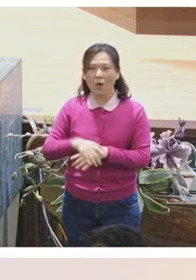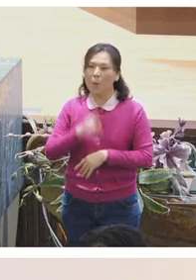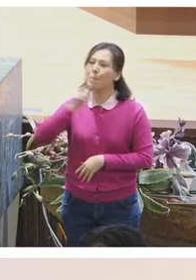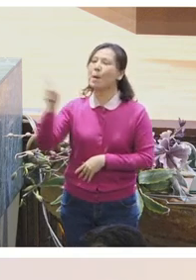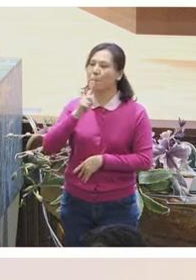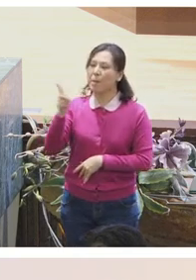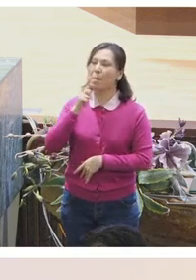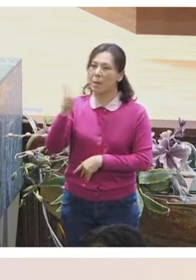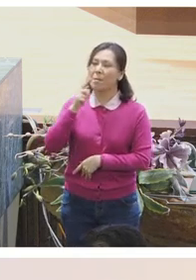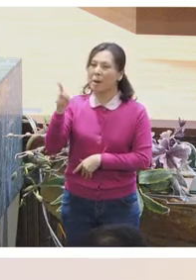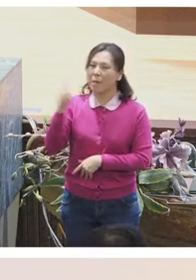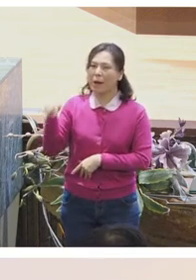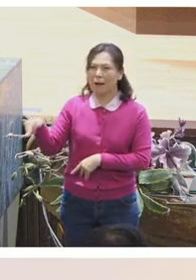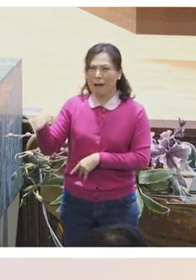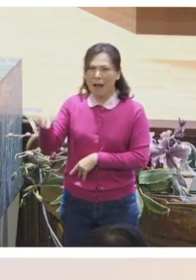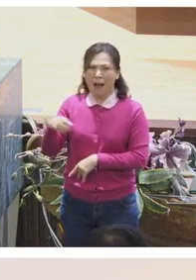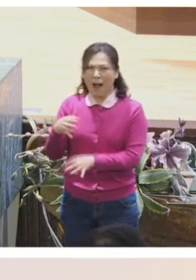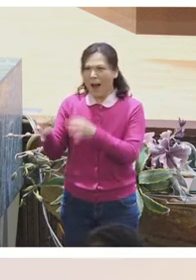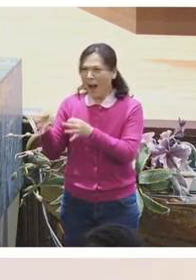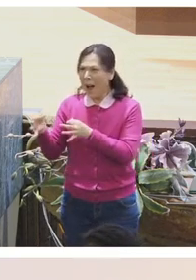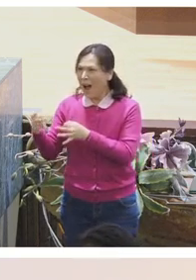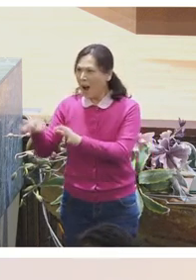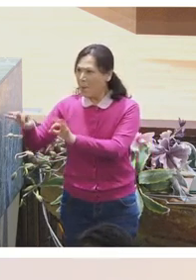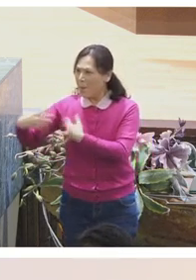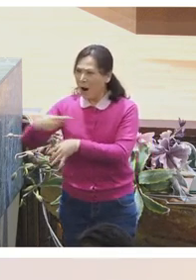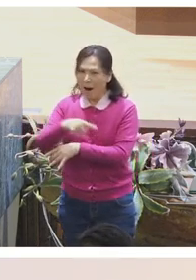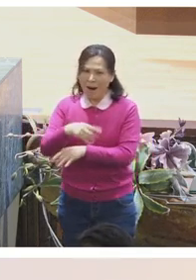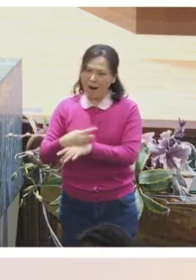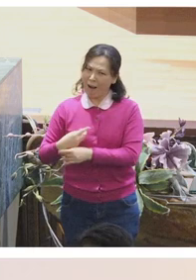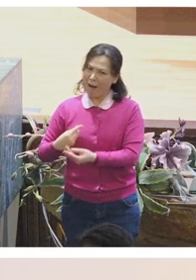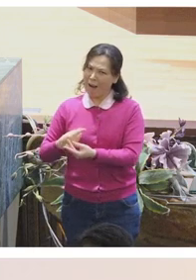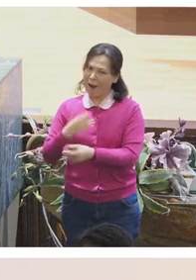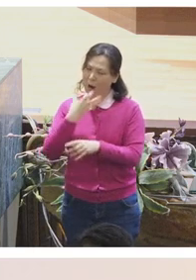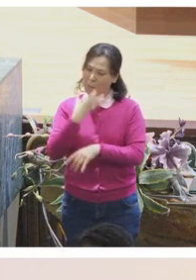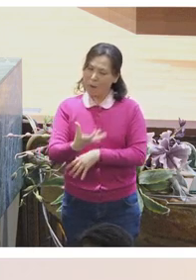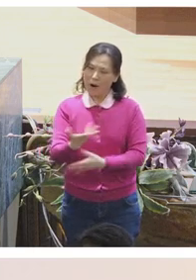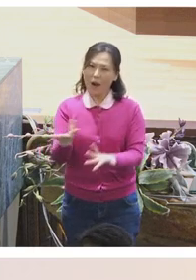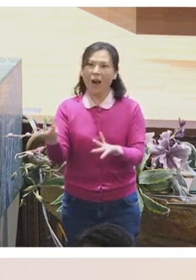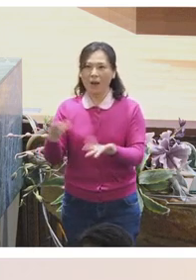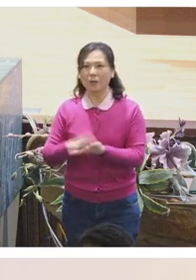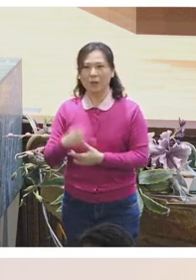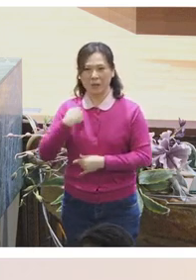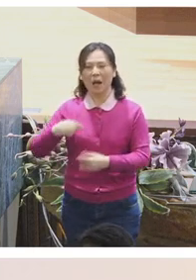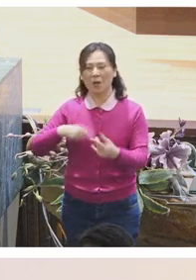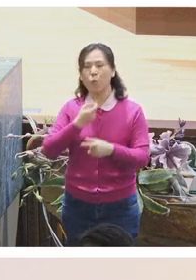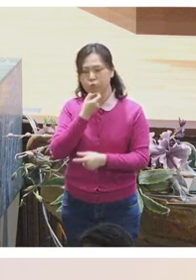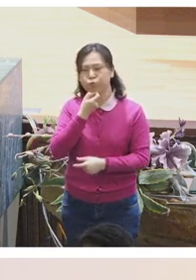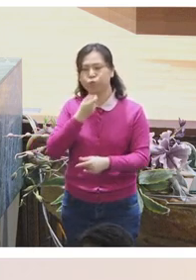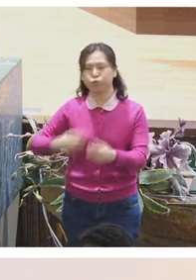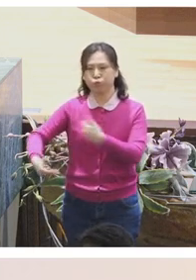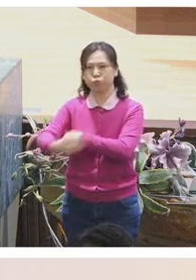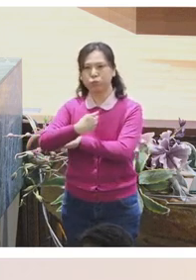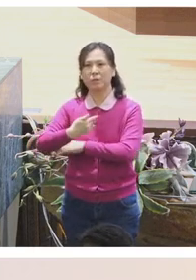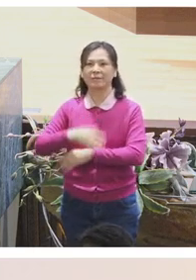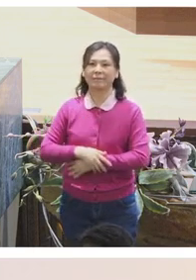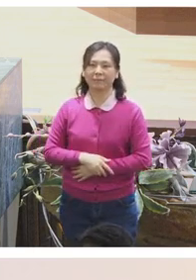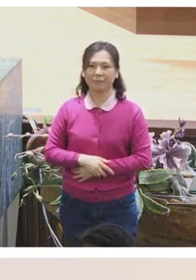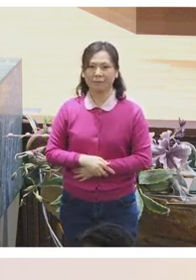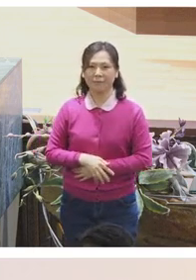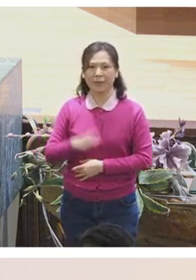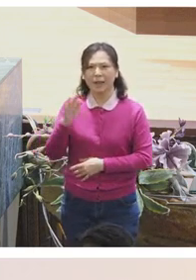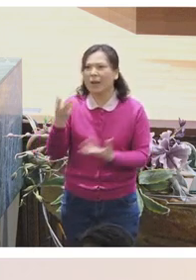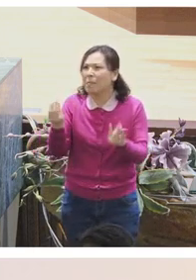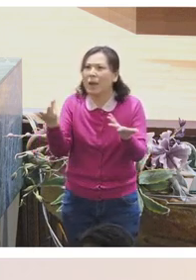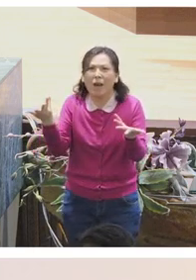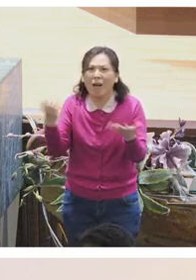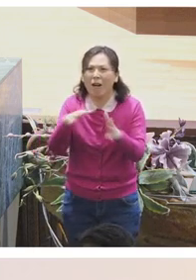报他会觉得说这个营运的成本可能他还是要吸收的，他不能完全不吸收。好，那我的困扰就是我不知